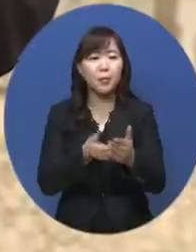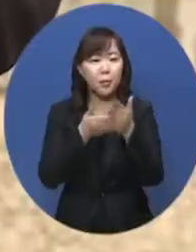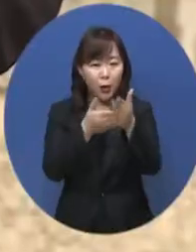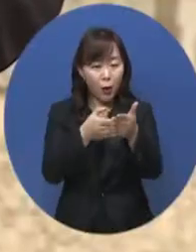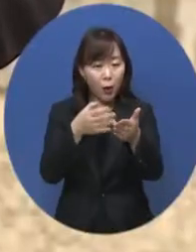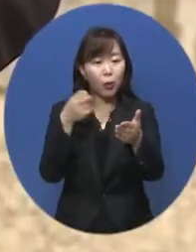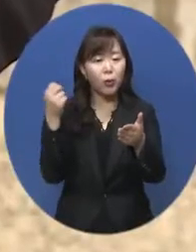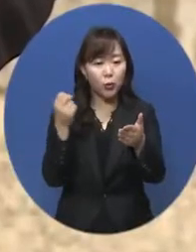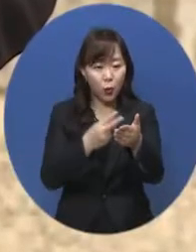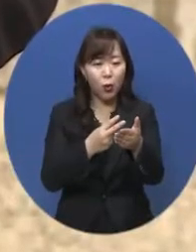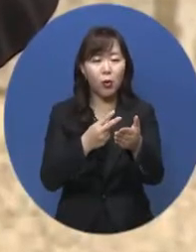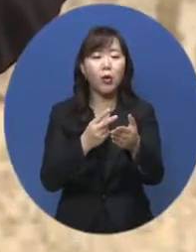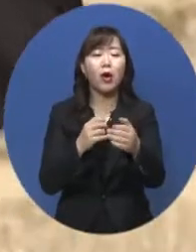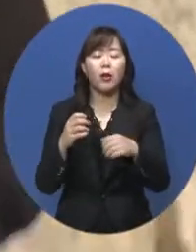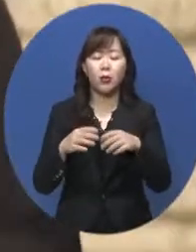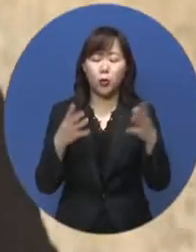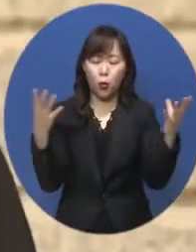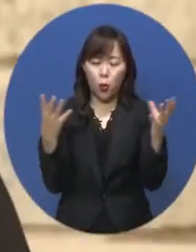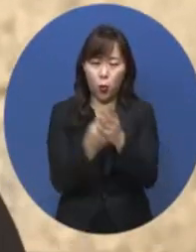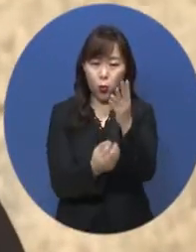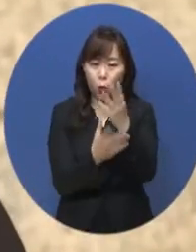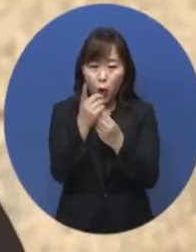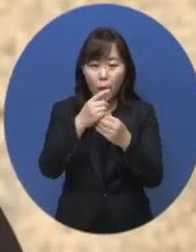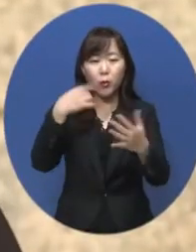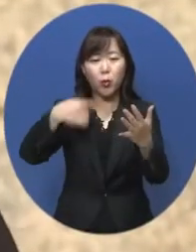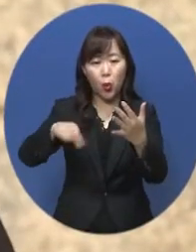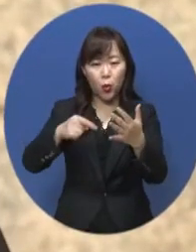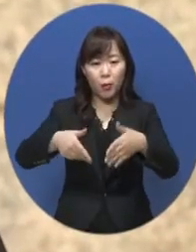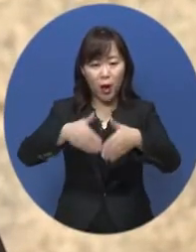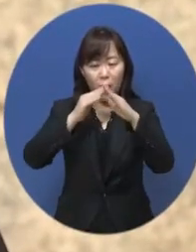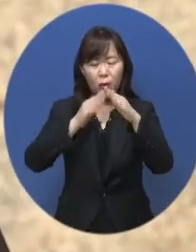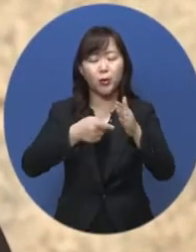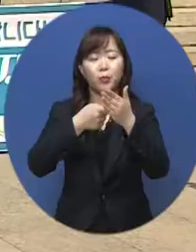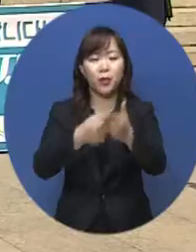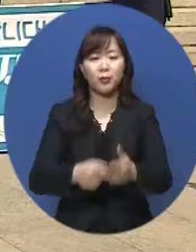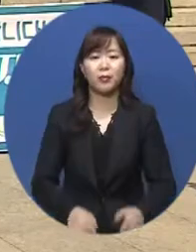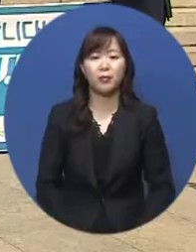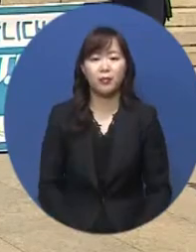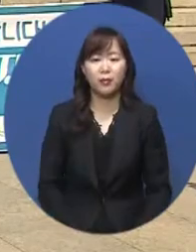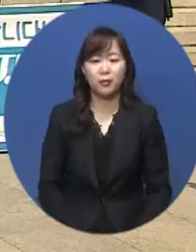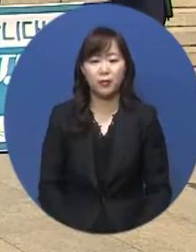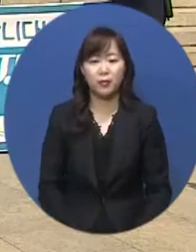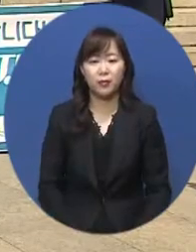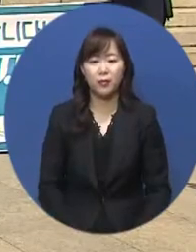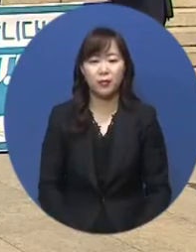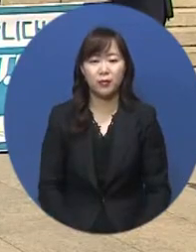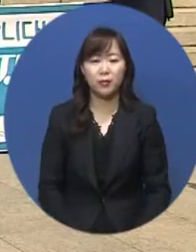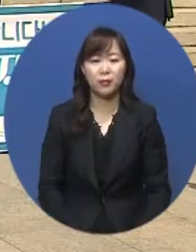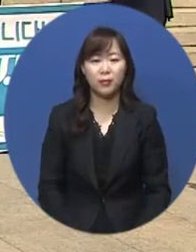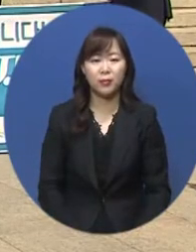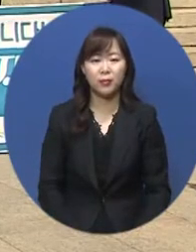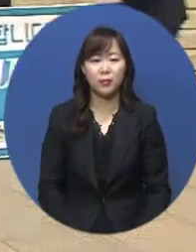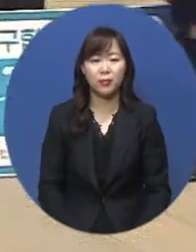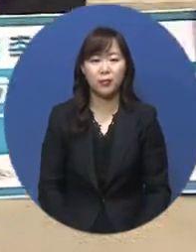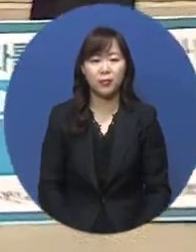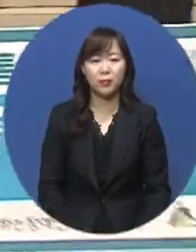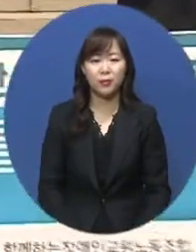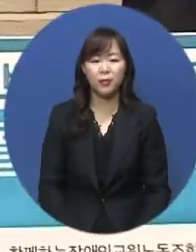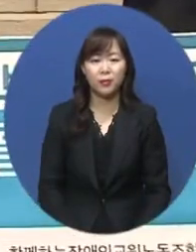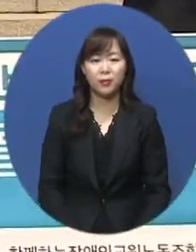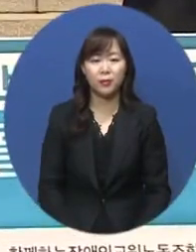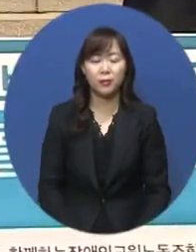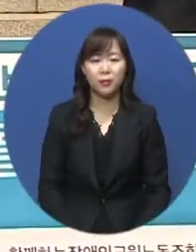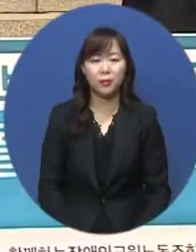한편 나아가 통합교육 체계를 구축할 것을 강조했습니다. 복지TV 뉴스 박승용입니다.